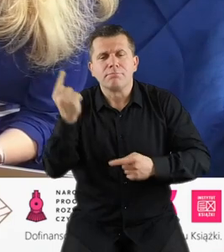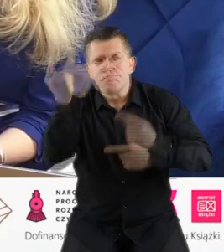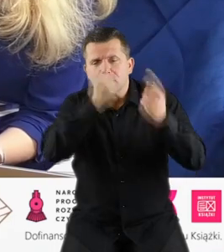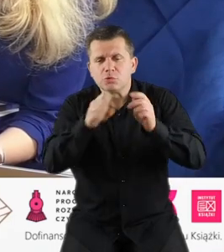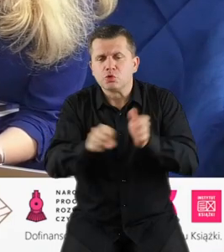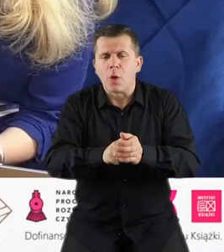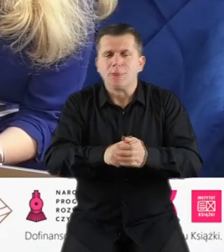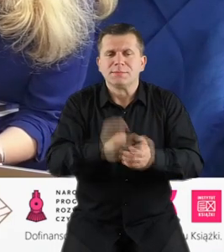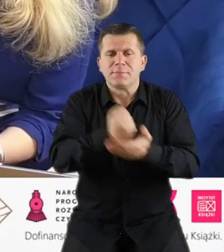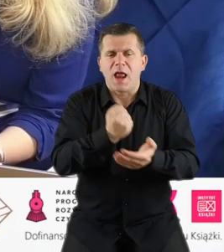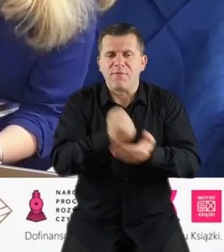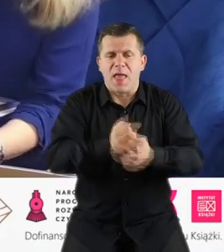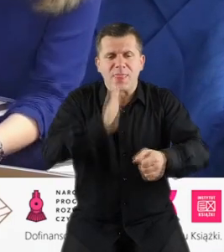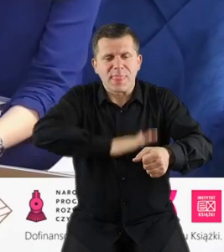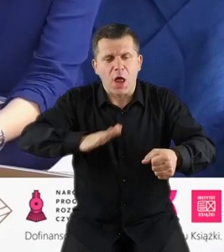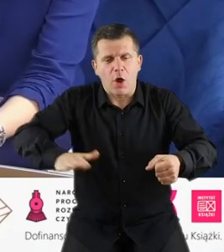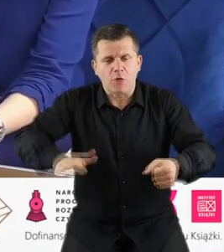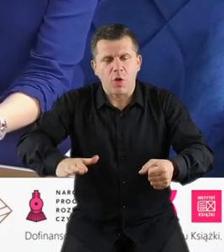narodowości i patriotyzmu?